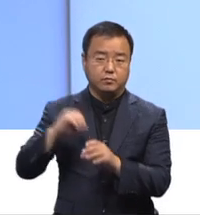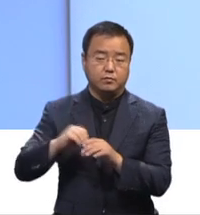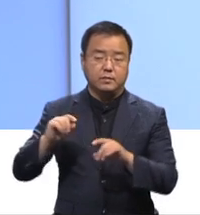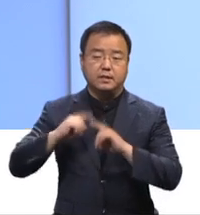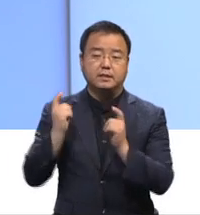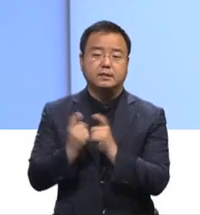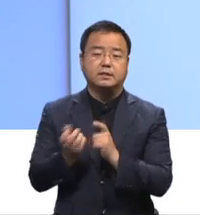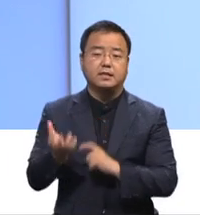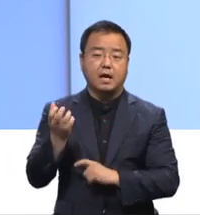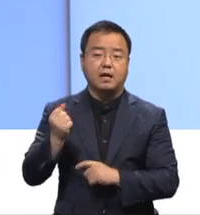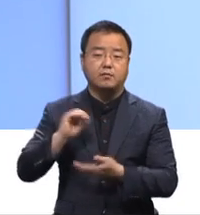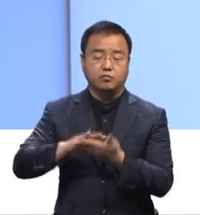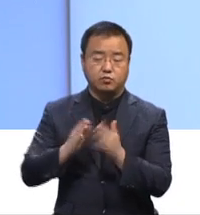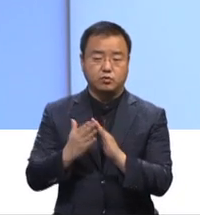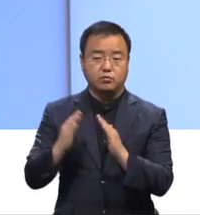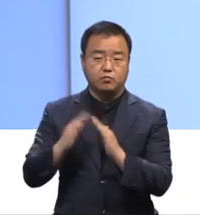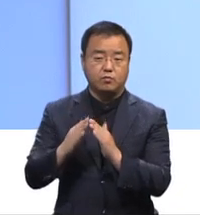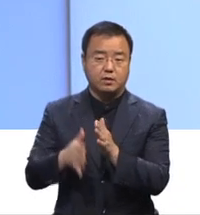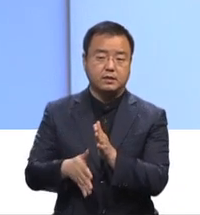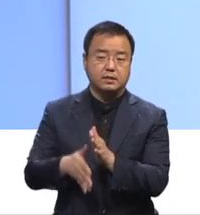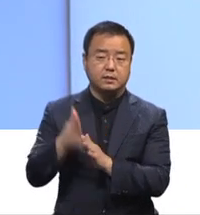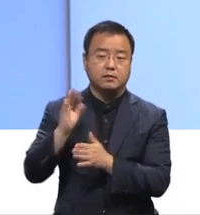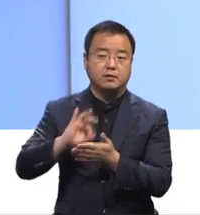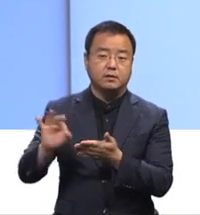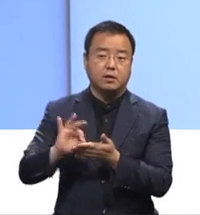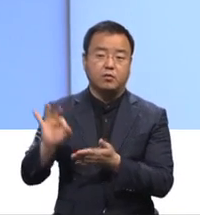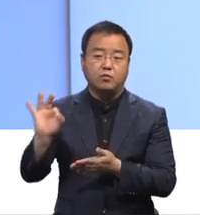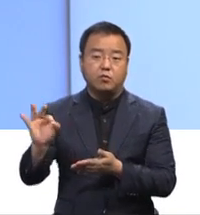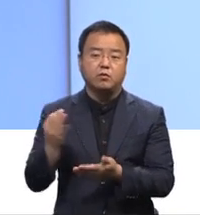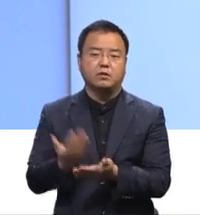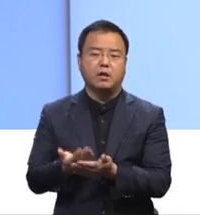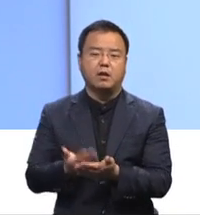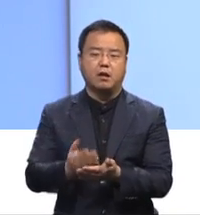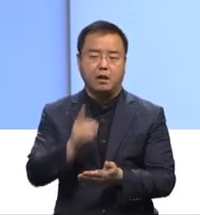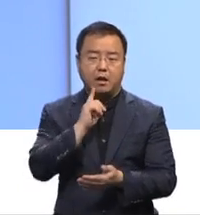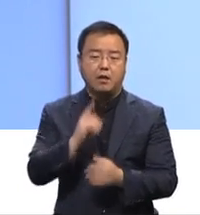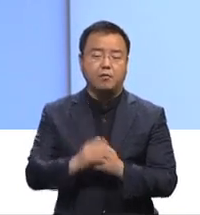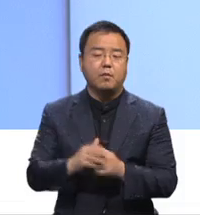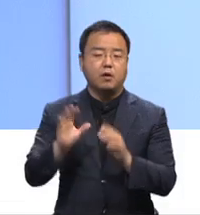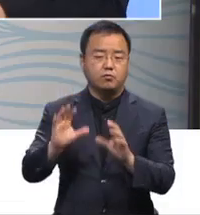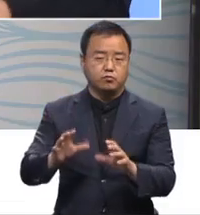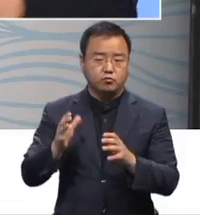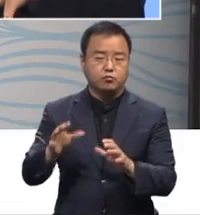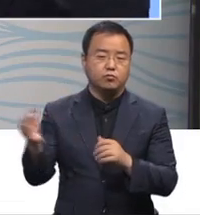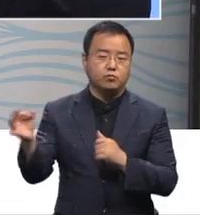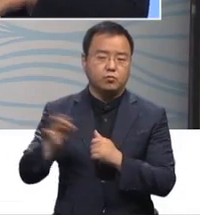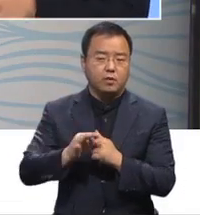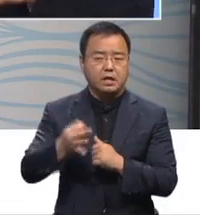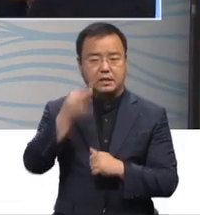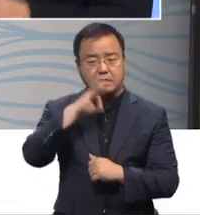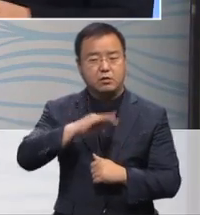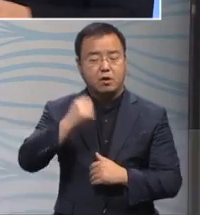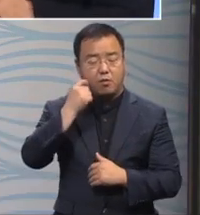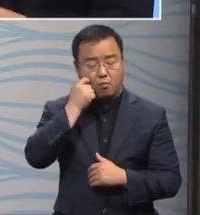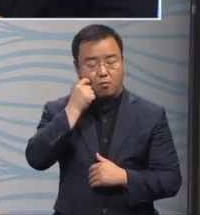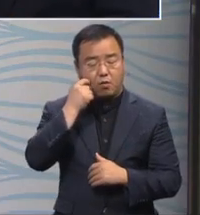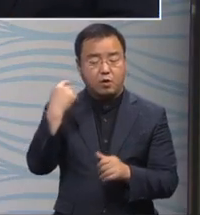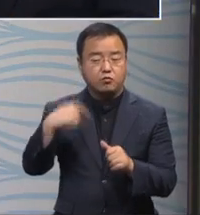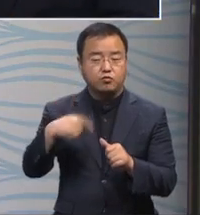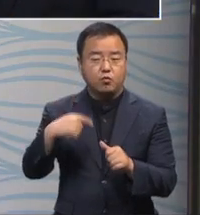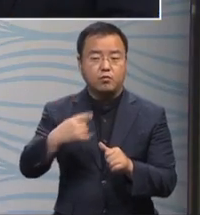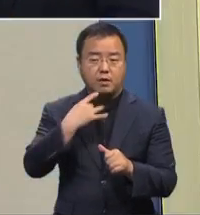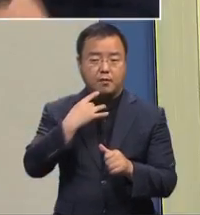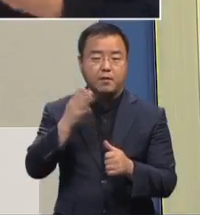유치원 들이 일종의 시설 사용료를 받고 싶어 하는 것이거든요 국가가 주는 돈은 이득을 보지 말고 오로지 교육에만 써라 이렇게